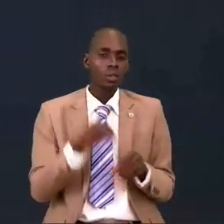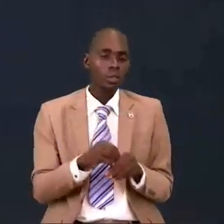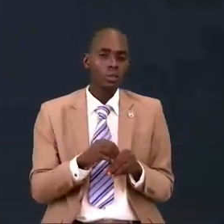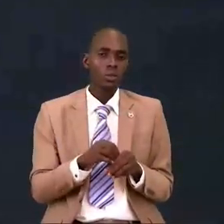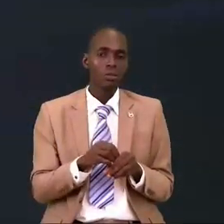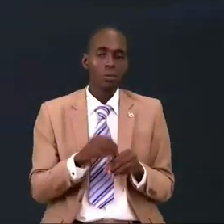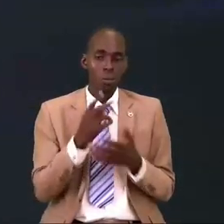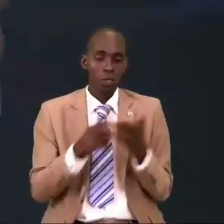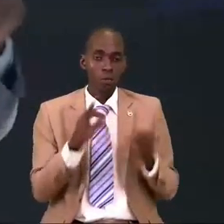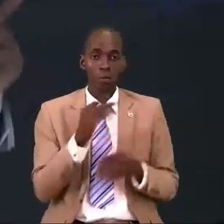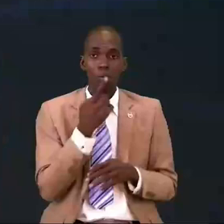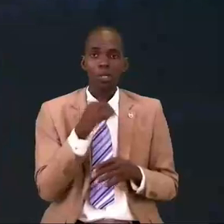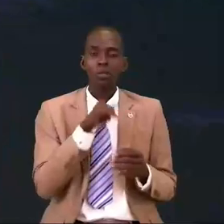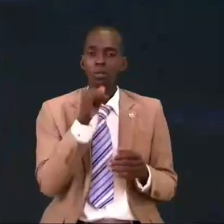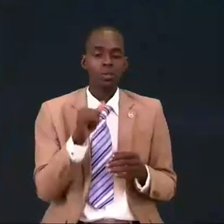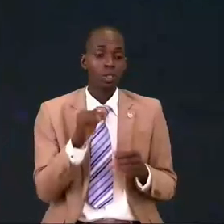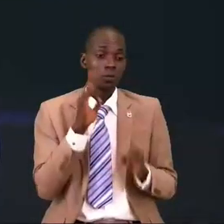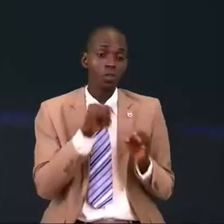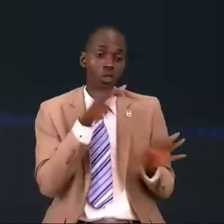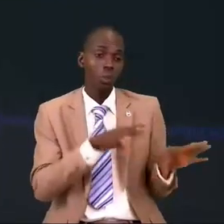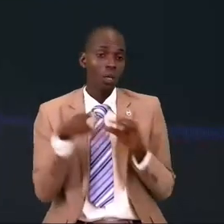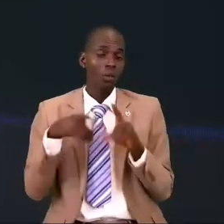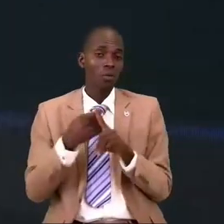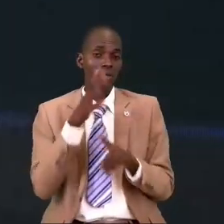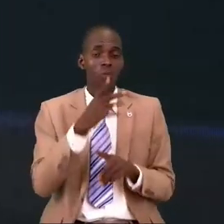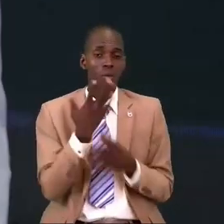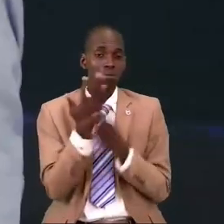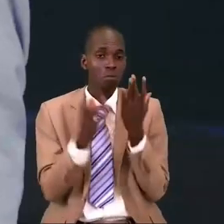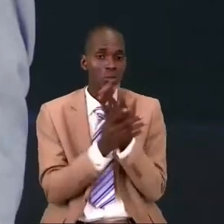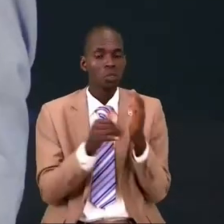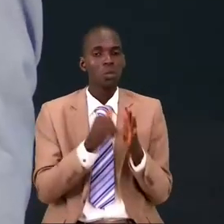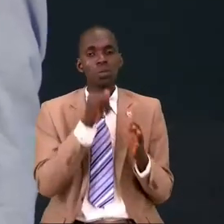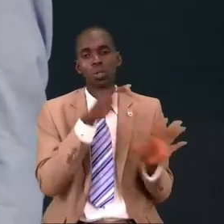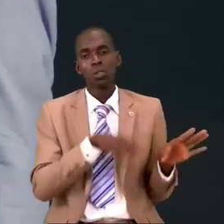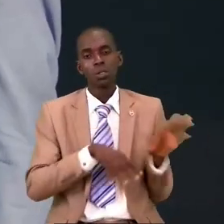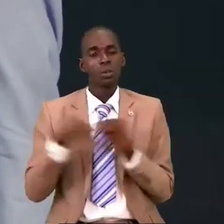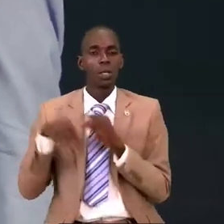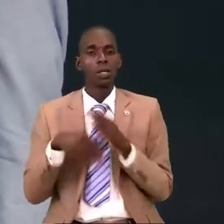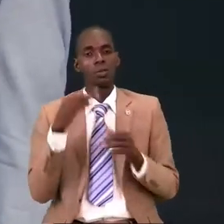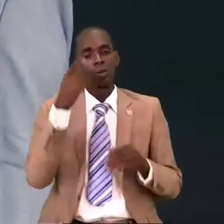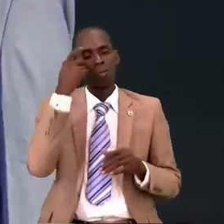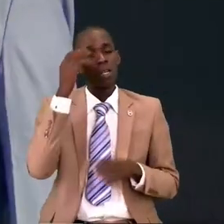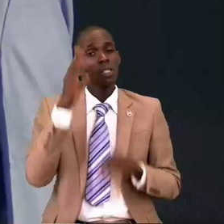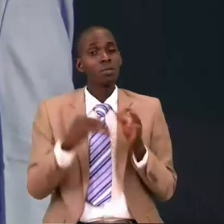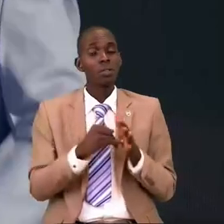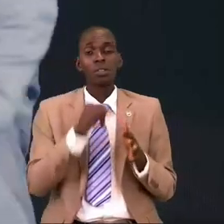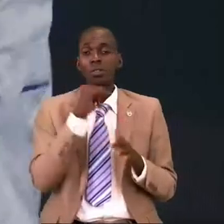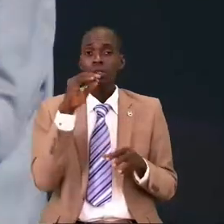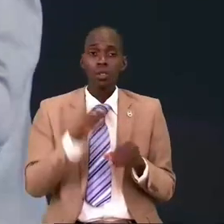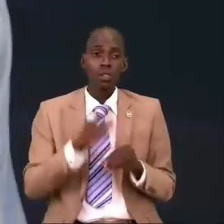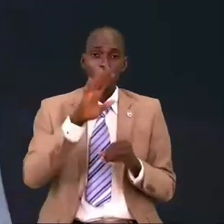quitter ton esprit. Si ce n'est pas dans ta vie, dans la pratique, ça ne sera pas sur le